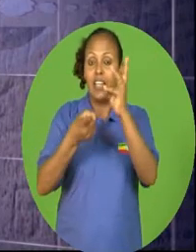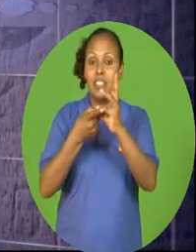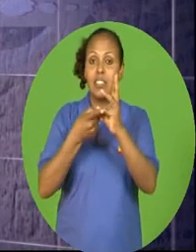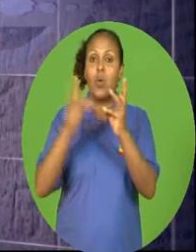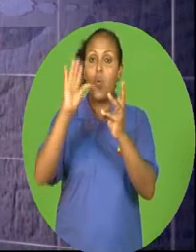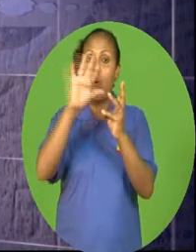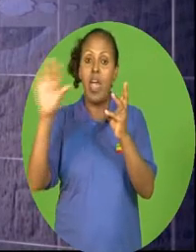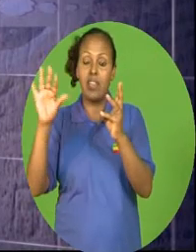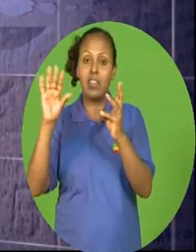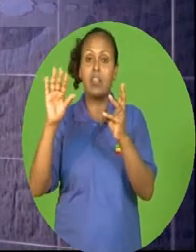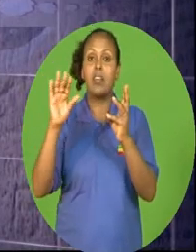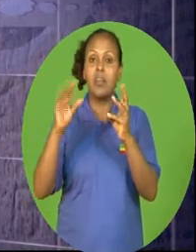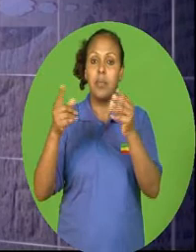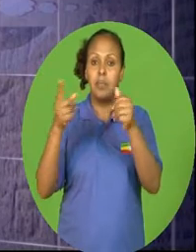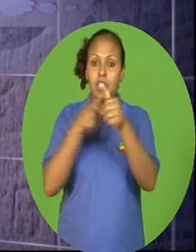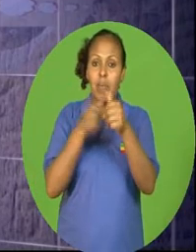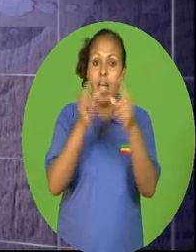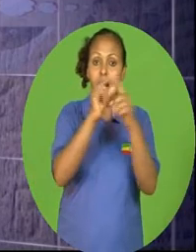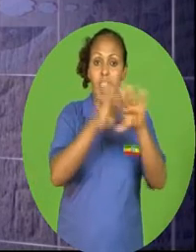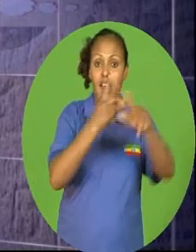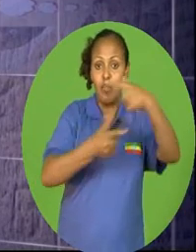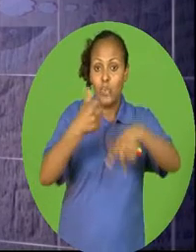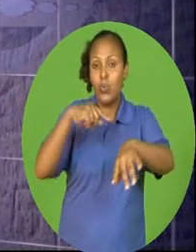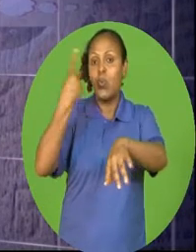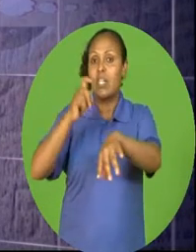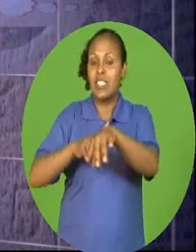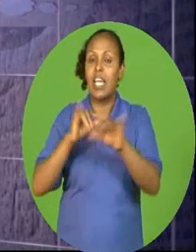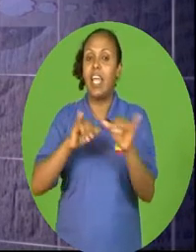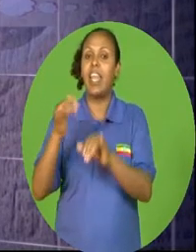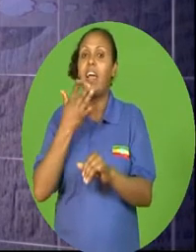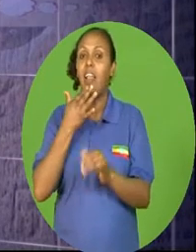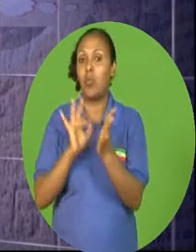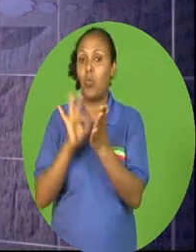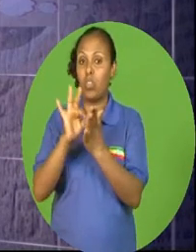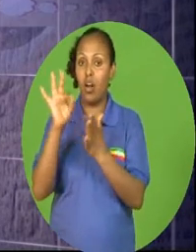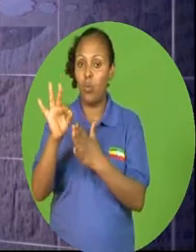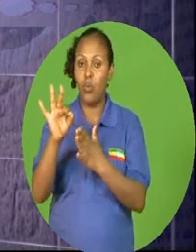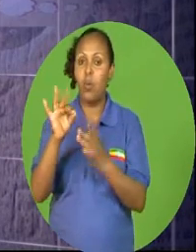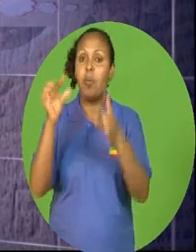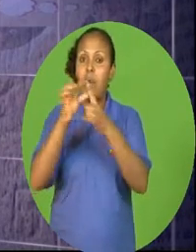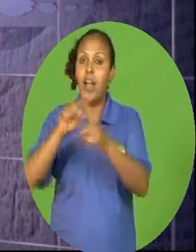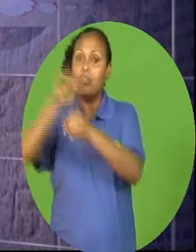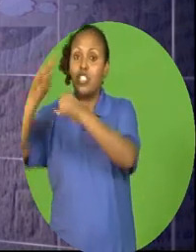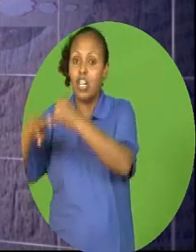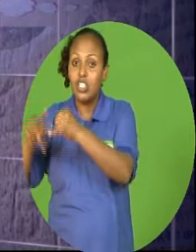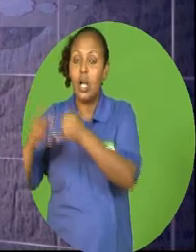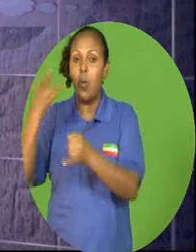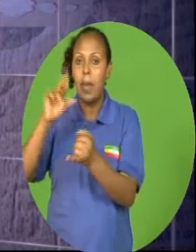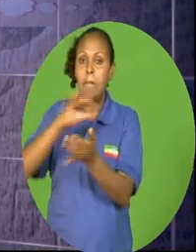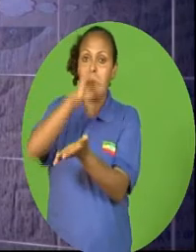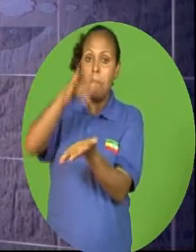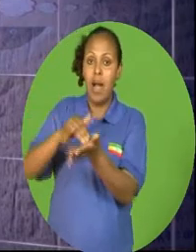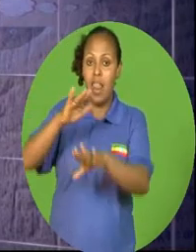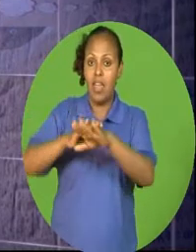በሚንቆጥርበት ጊዜ ሳድስ ተነባቢ ሆሄያት በቃል መጀመሪያ ላይ ከመጡ ሁሌ እንደ ቀለም ይቆጠራሉ።